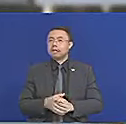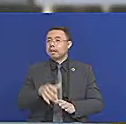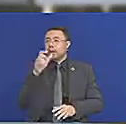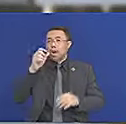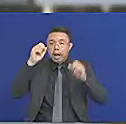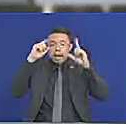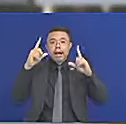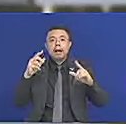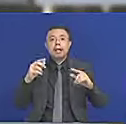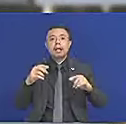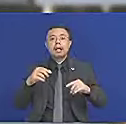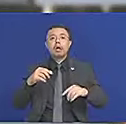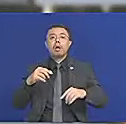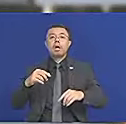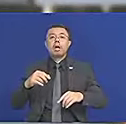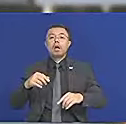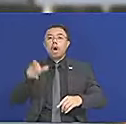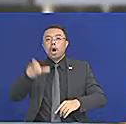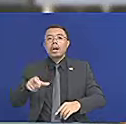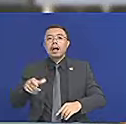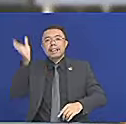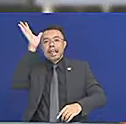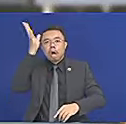Herannya bisa tidur nyenyak.